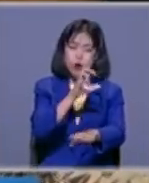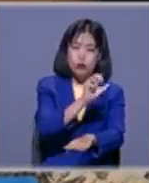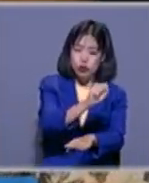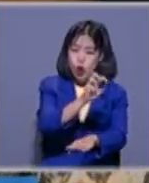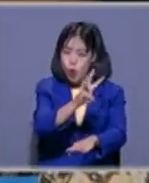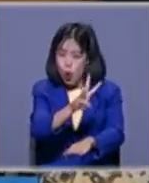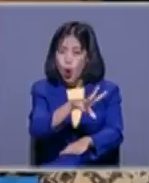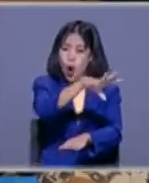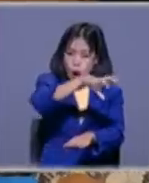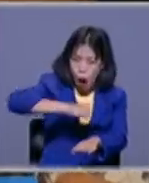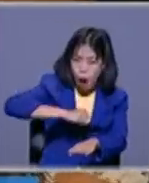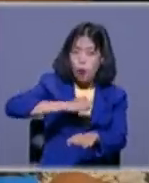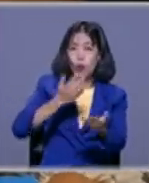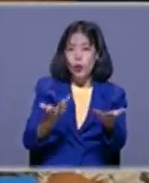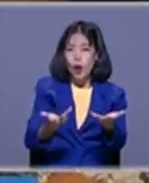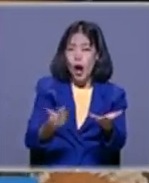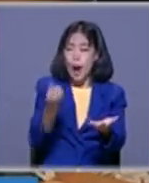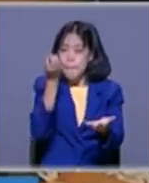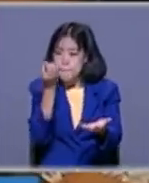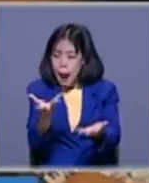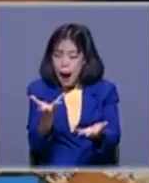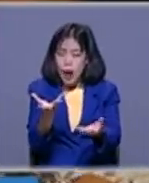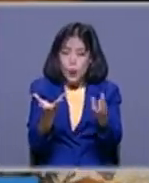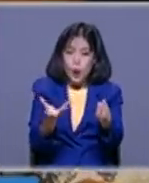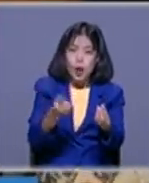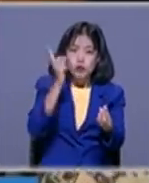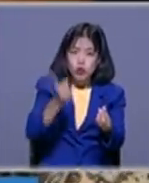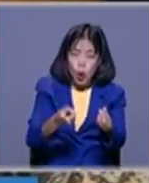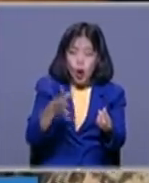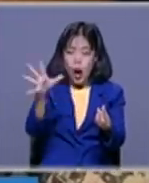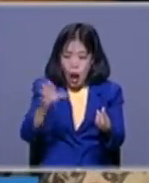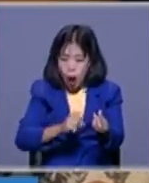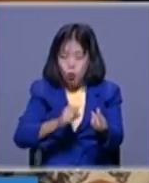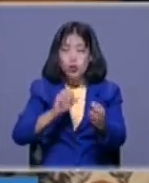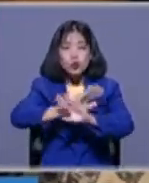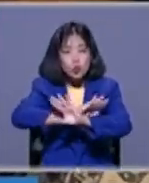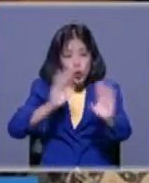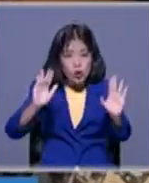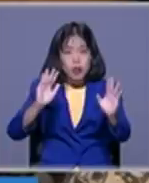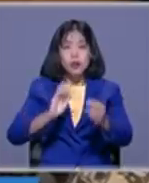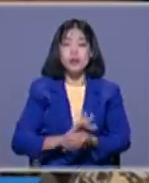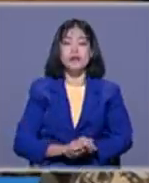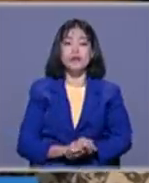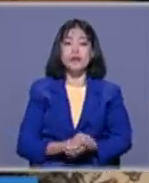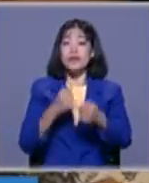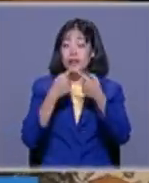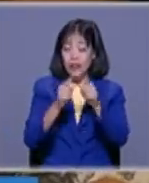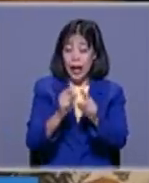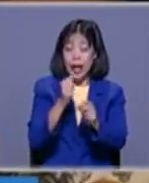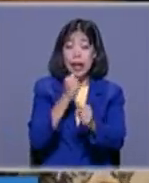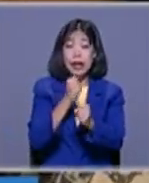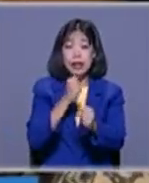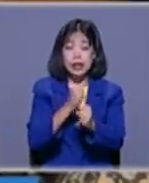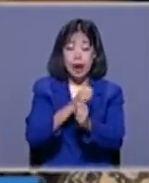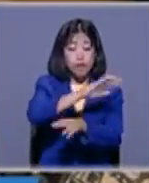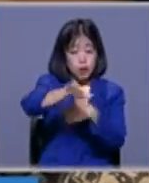ามาอันธพาลเสียงมากลากไปไม่ใช่ต้องร่วมถ้าไม่เอามาการพิจารณาโมฆะอยู่แล้วแต่ทีนี้คุณจะไปทำอย่างนี้กับทุก